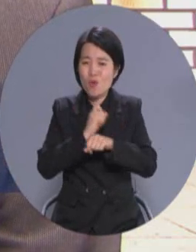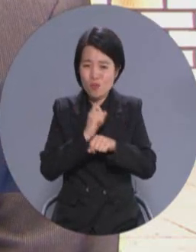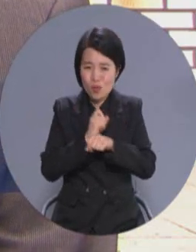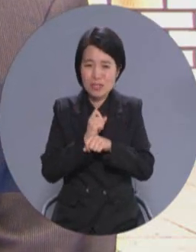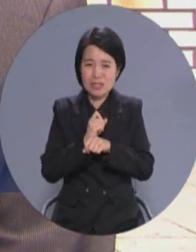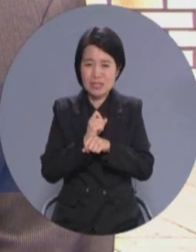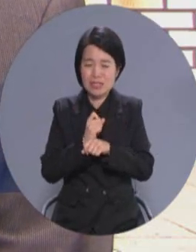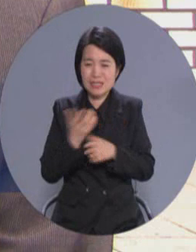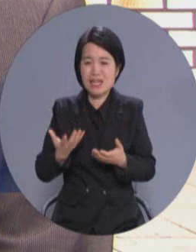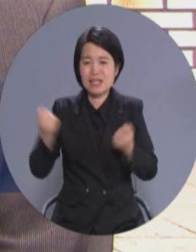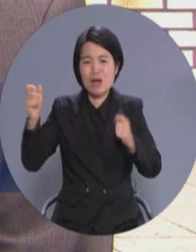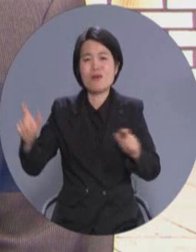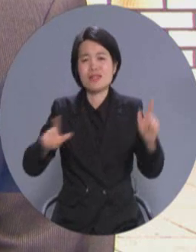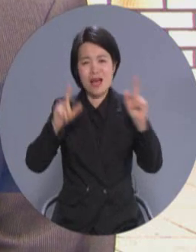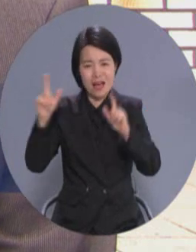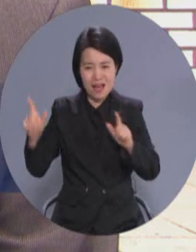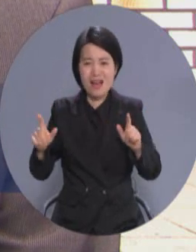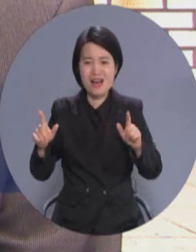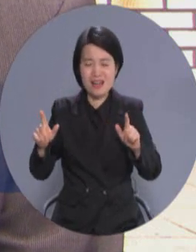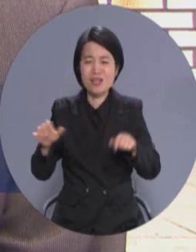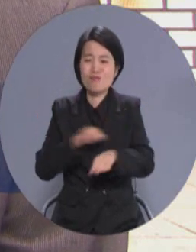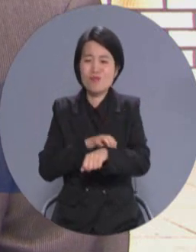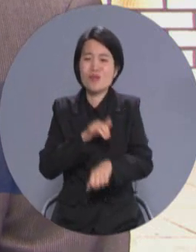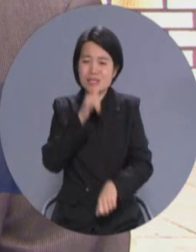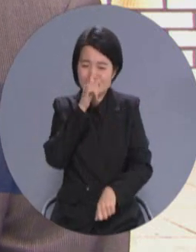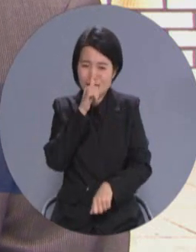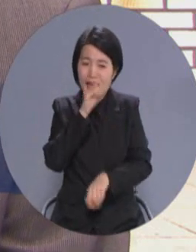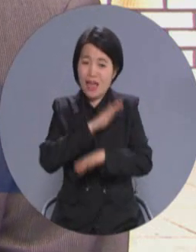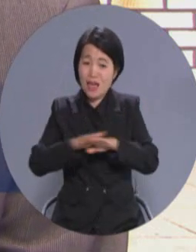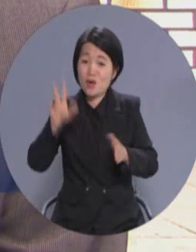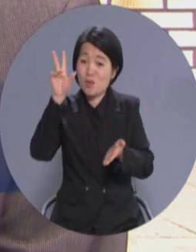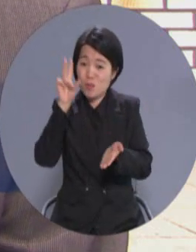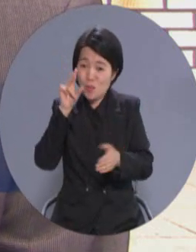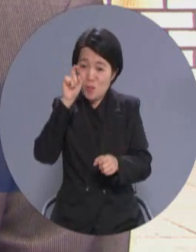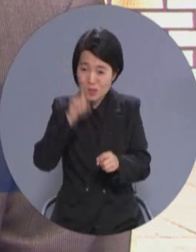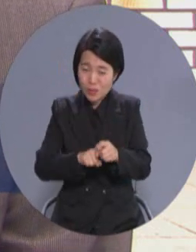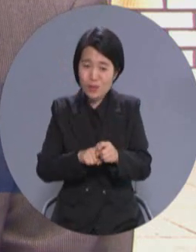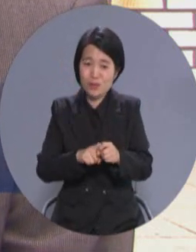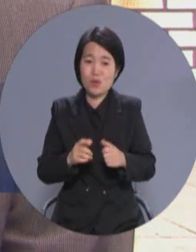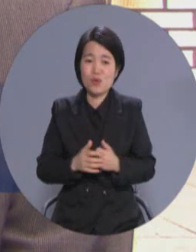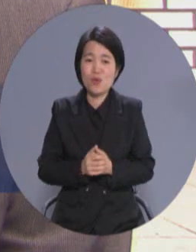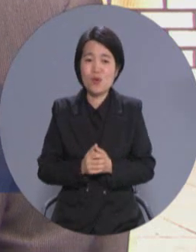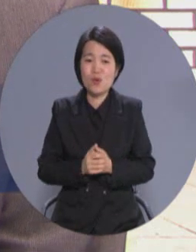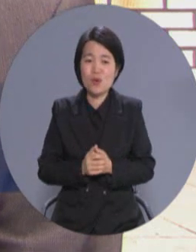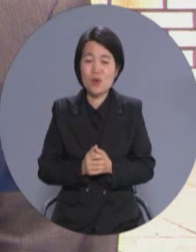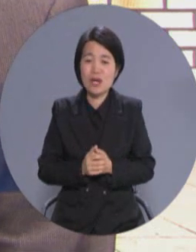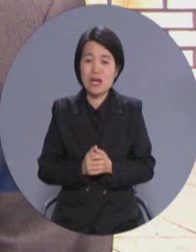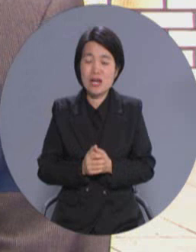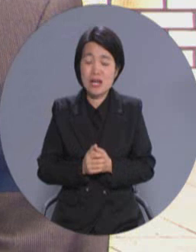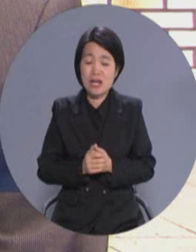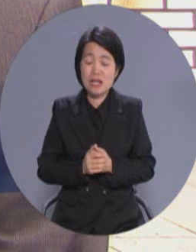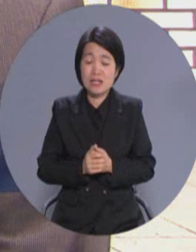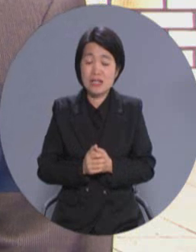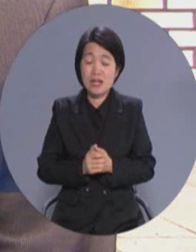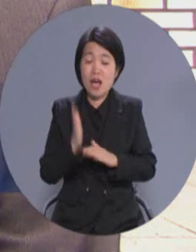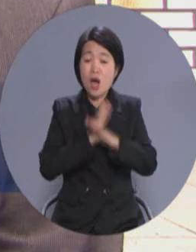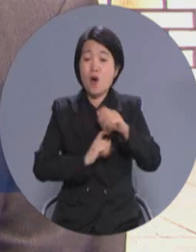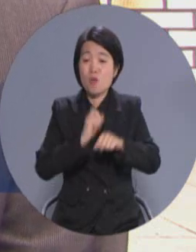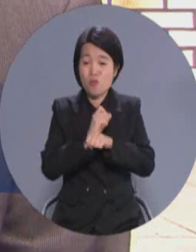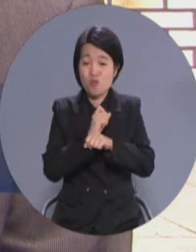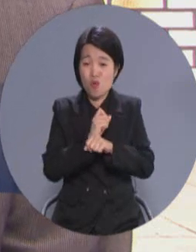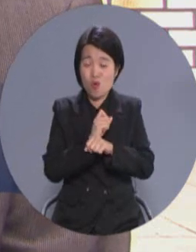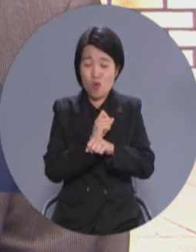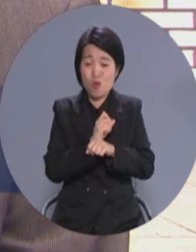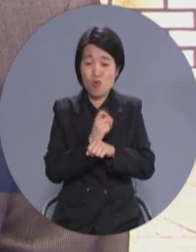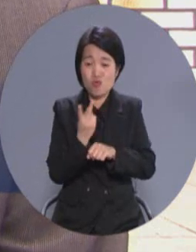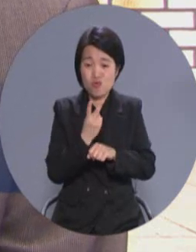이제 별도로 떨어져서 살다 보니까 주말 부부가 많은데 이 정책을 시행하게 되면